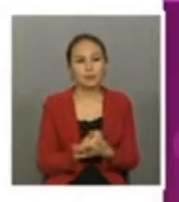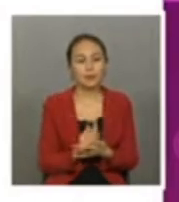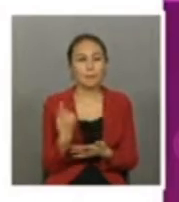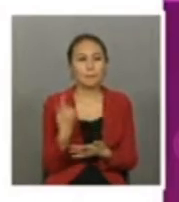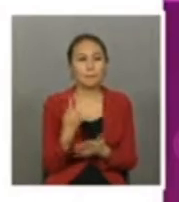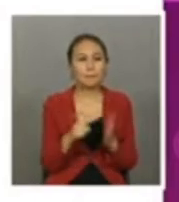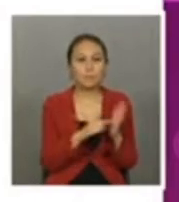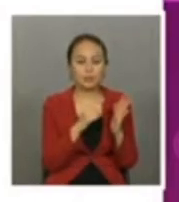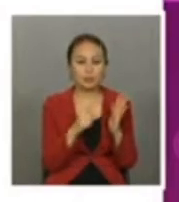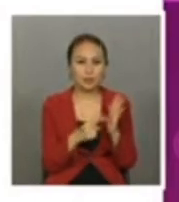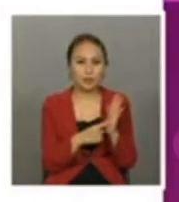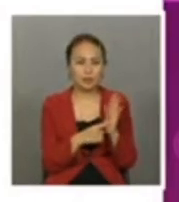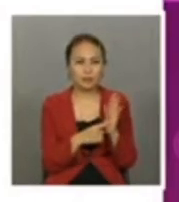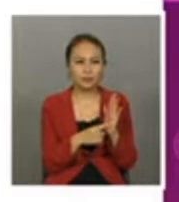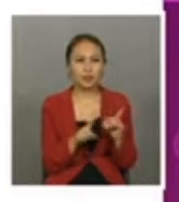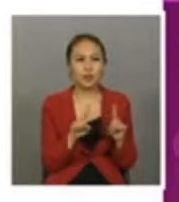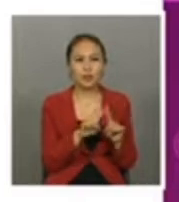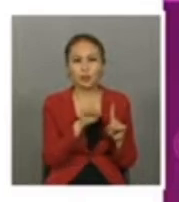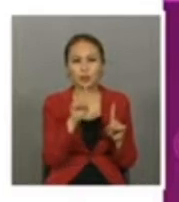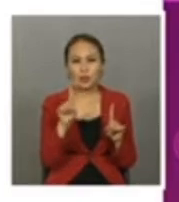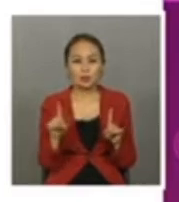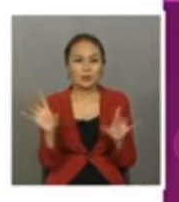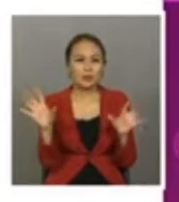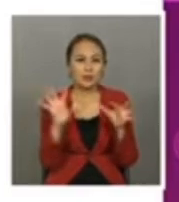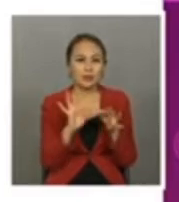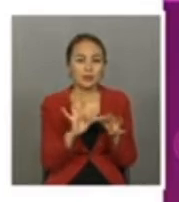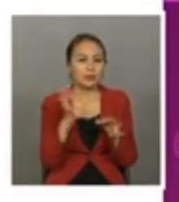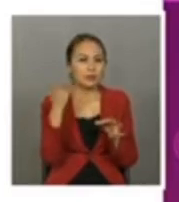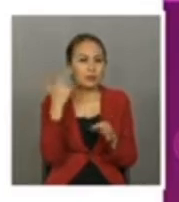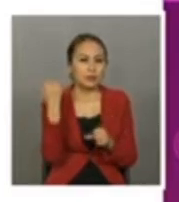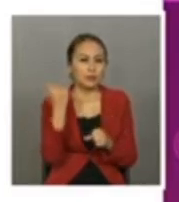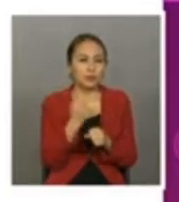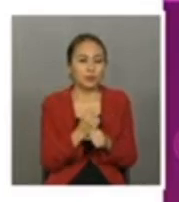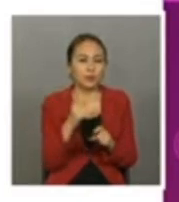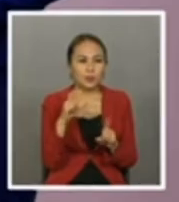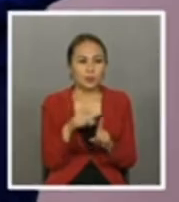сұрағымыз: түбірге жұрнақ жалғану арқылы жасалатын сөз